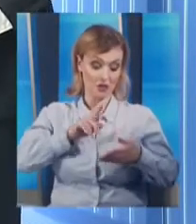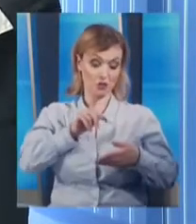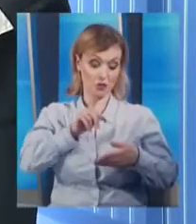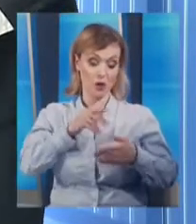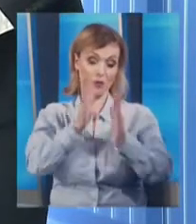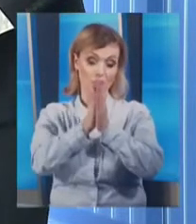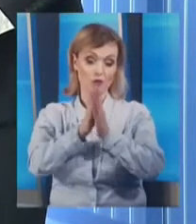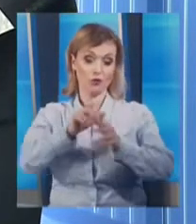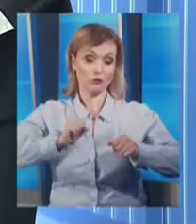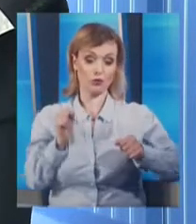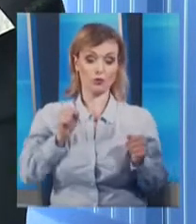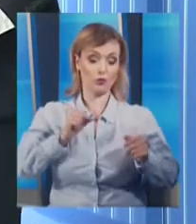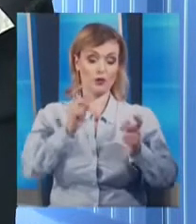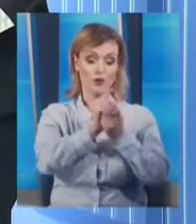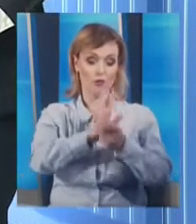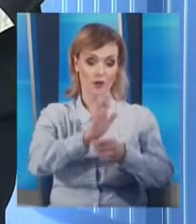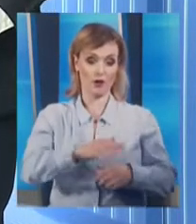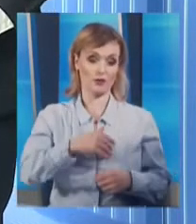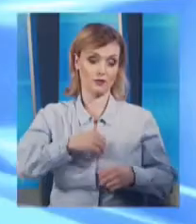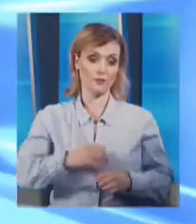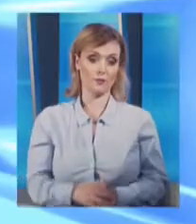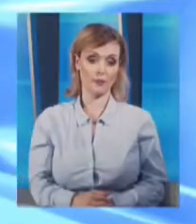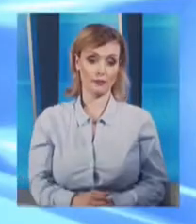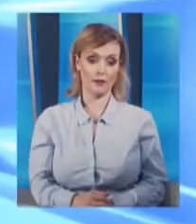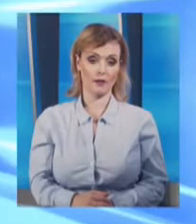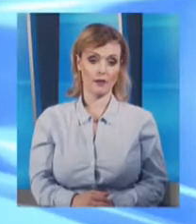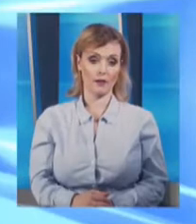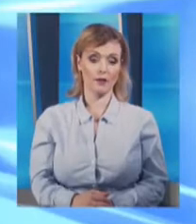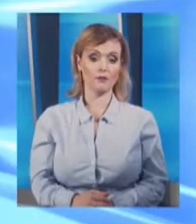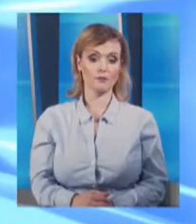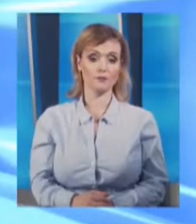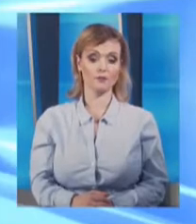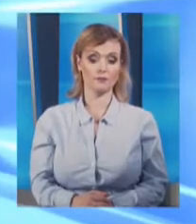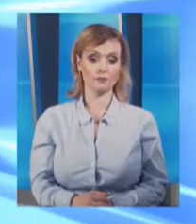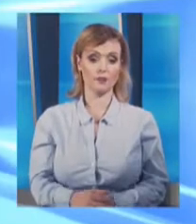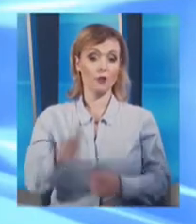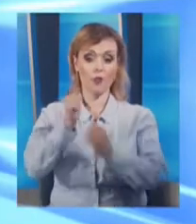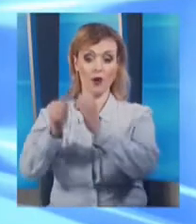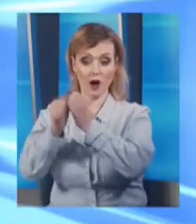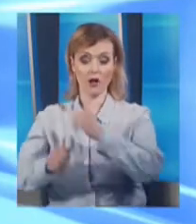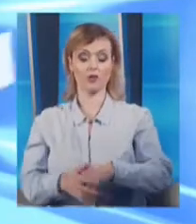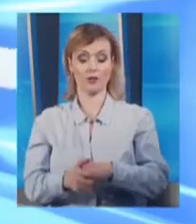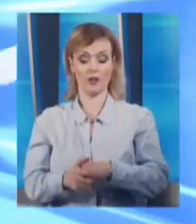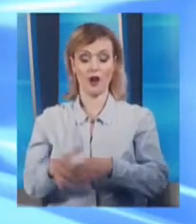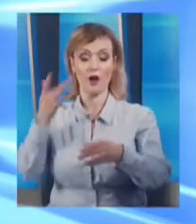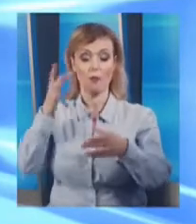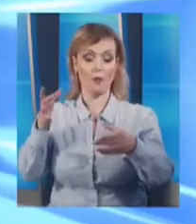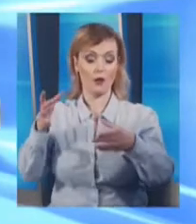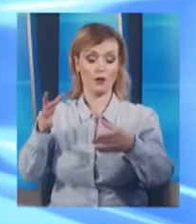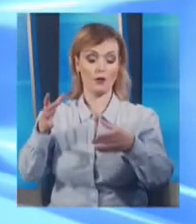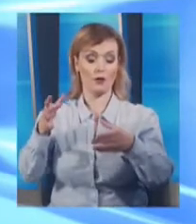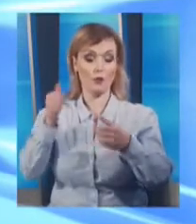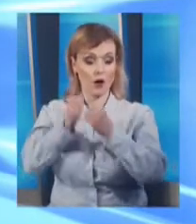familie și fiecare are câte un candidat. Fiecare dintre cele 3 partide, PLDM, Platforma DA și Maia Sandu, din partea